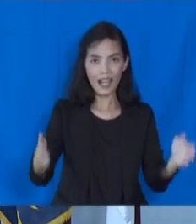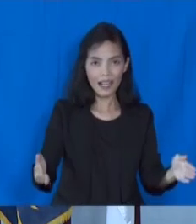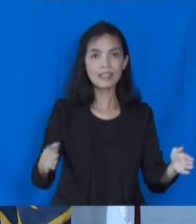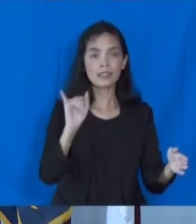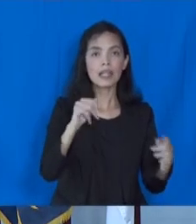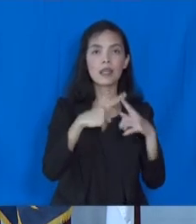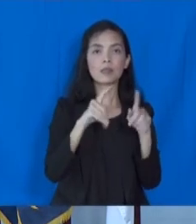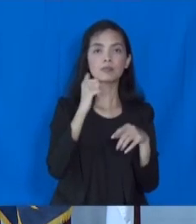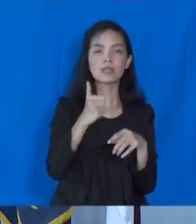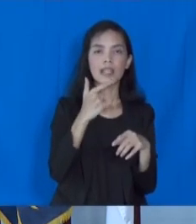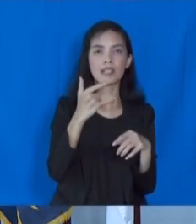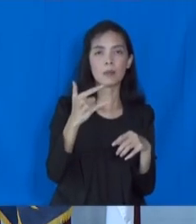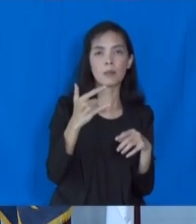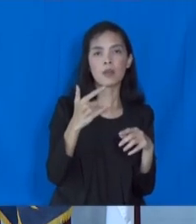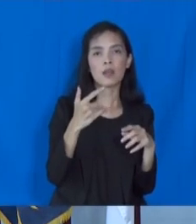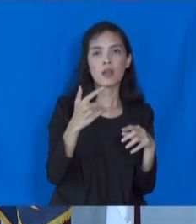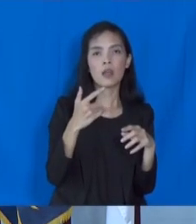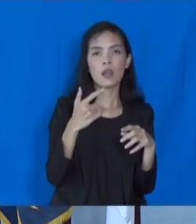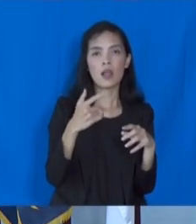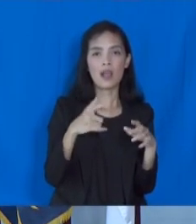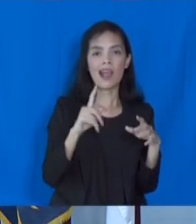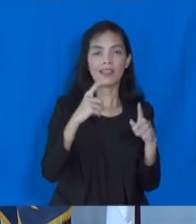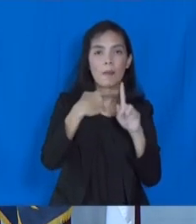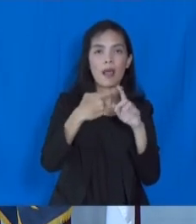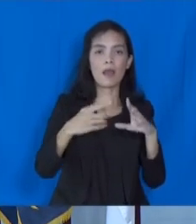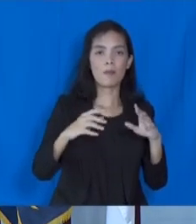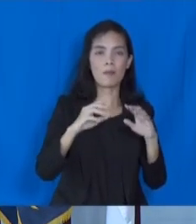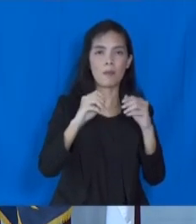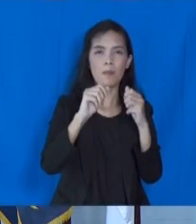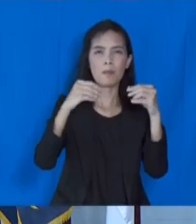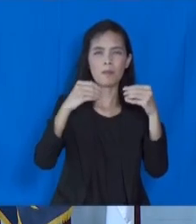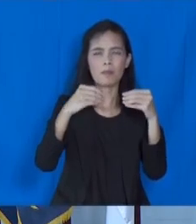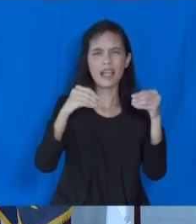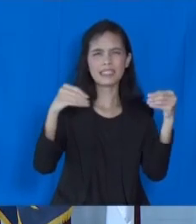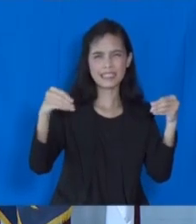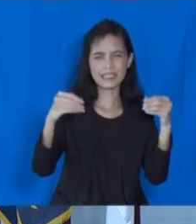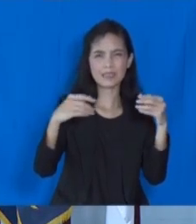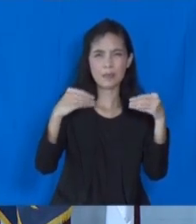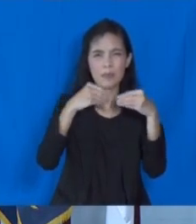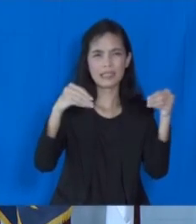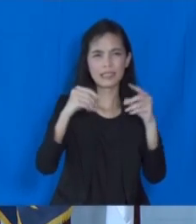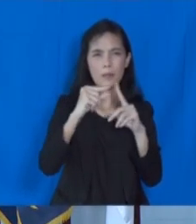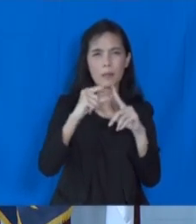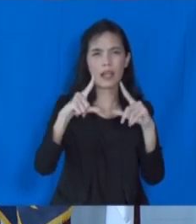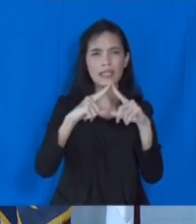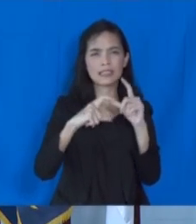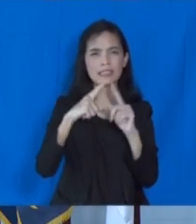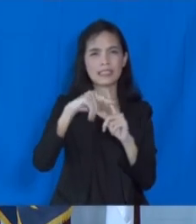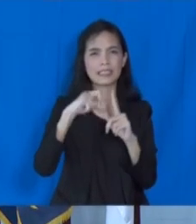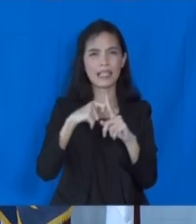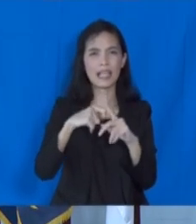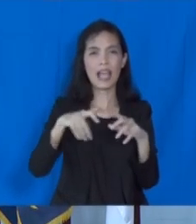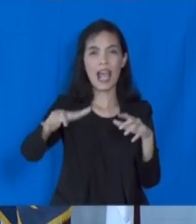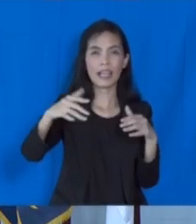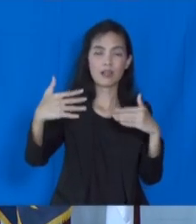dilakukan proteksi dengan menggunakan plastik yang tak tembus air Bahkan dalam batas tertentu kemudian